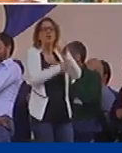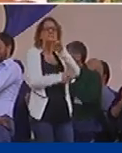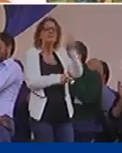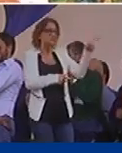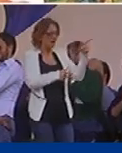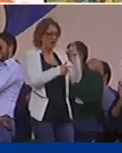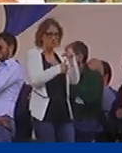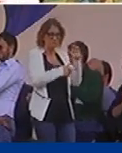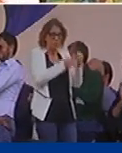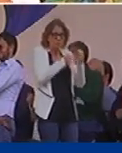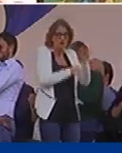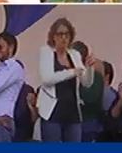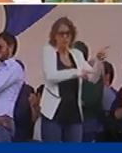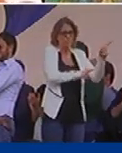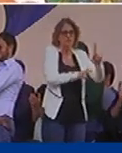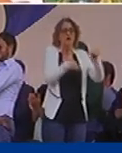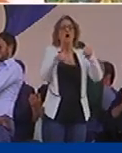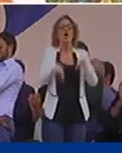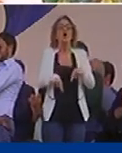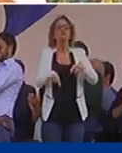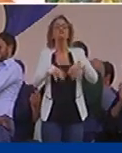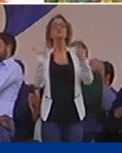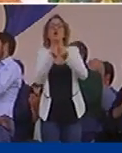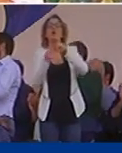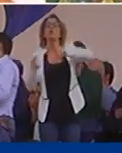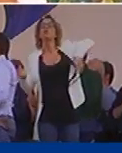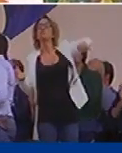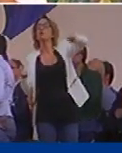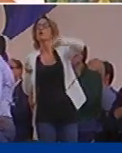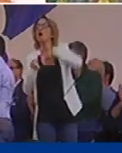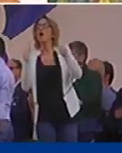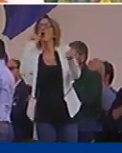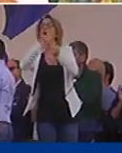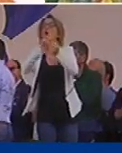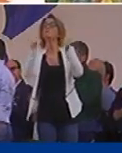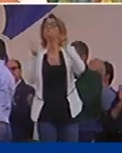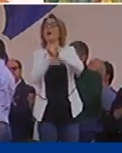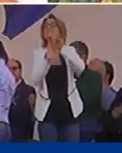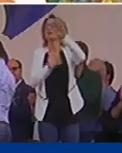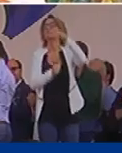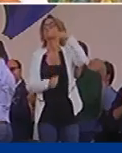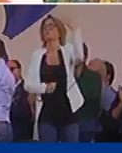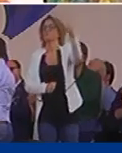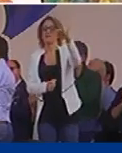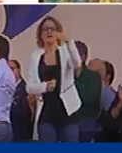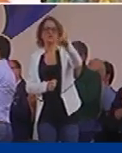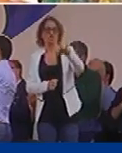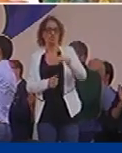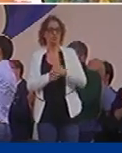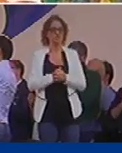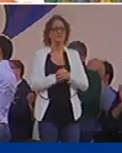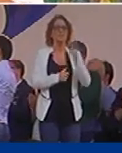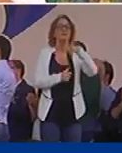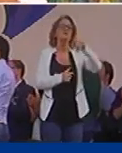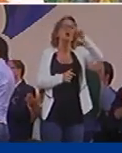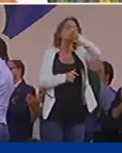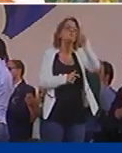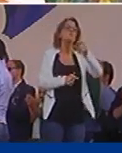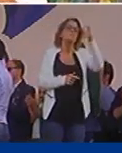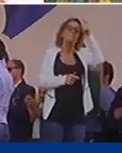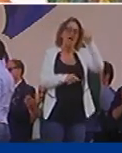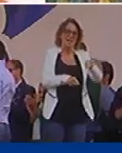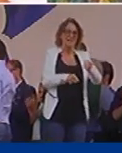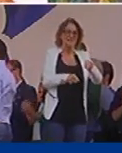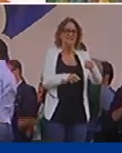che oggi sono con noi a combattere per un futuro migliore, per un paese che nel nome